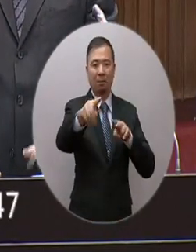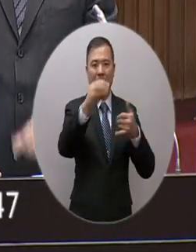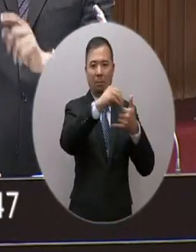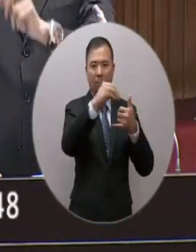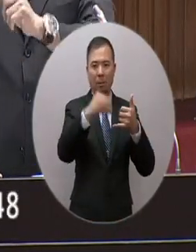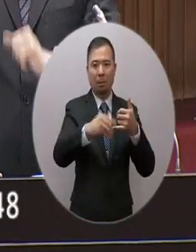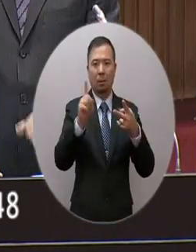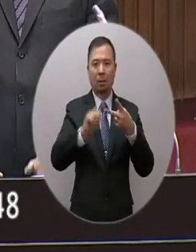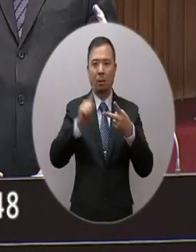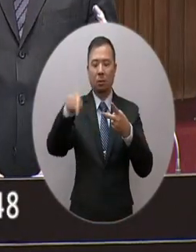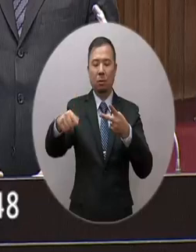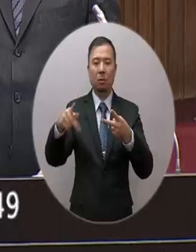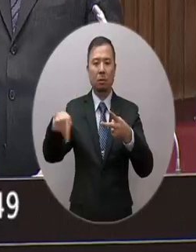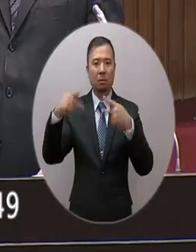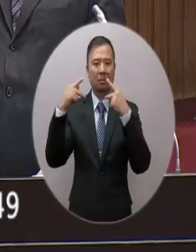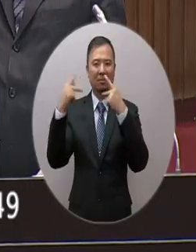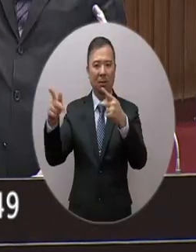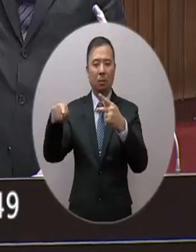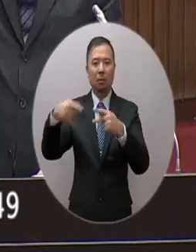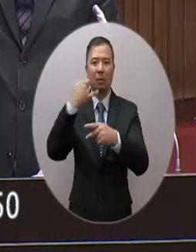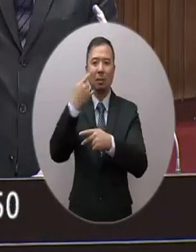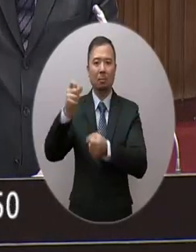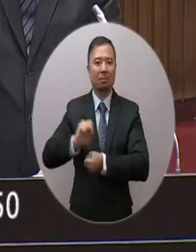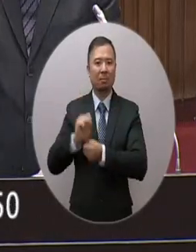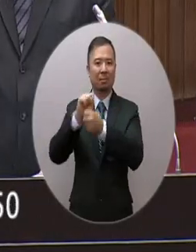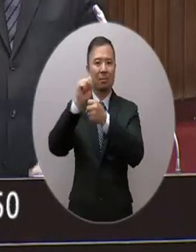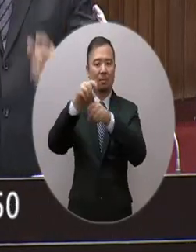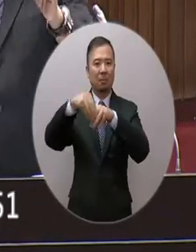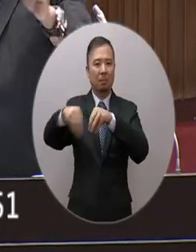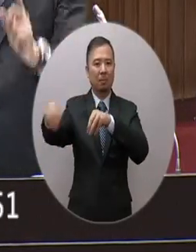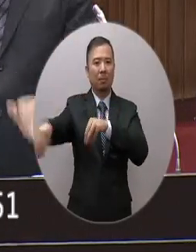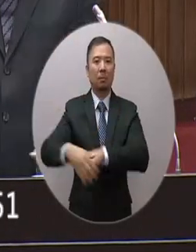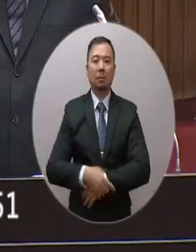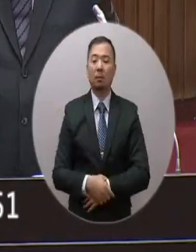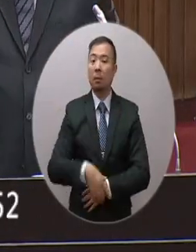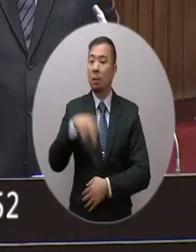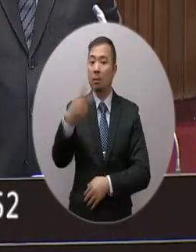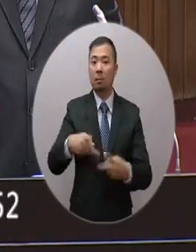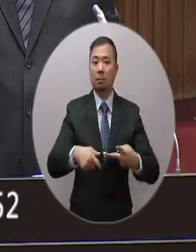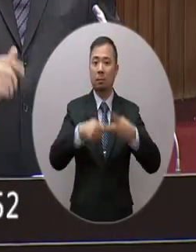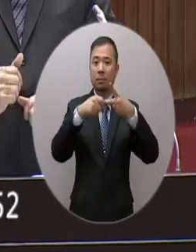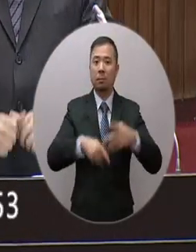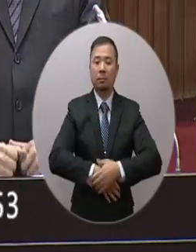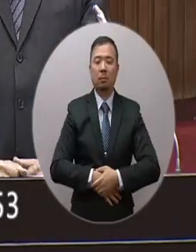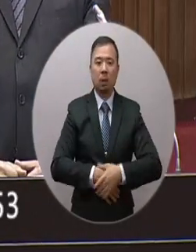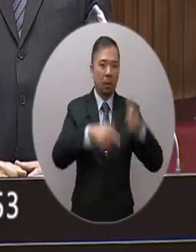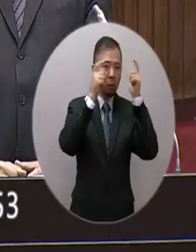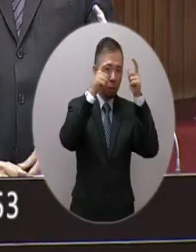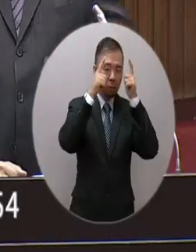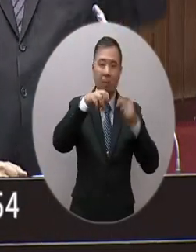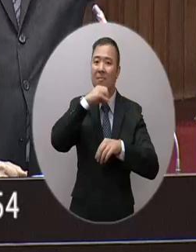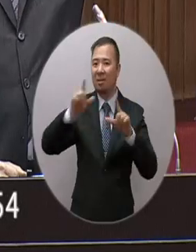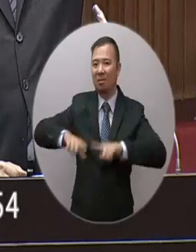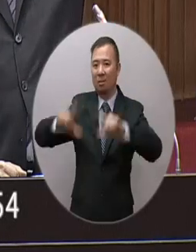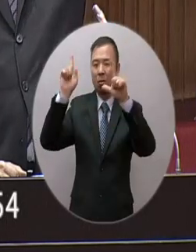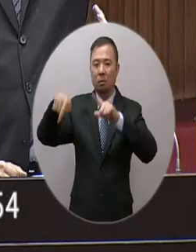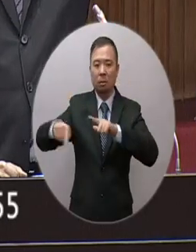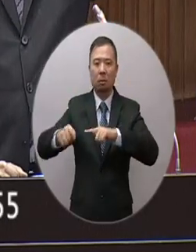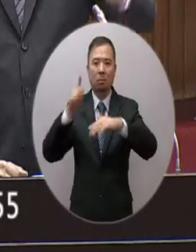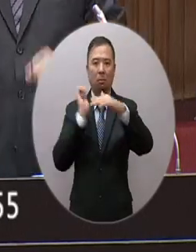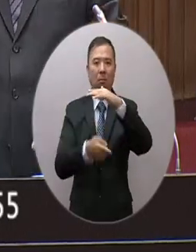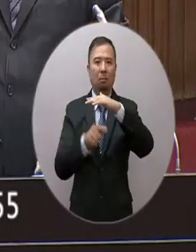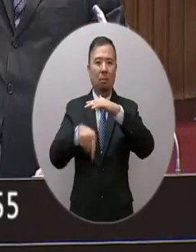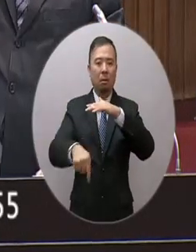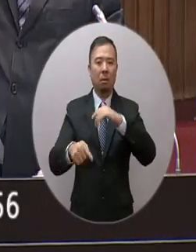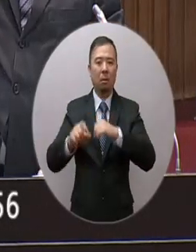那院长。部长，你们都在这边，还有第二条的所谓的高雄屏东的快速道路计划，西起高